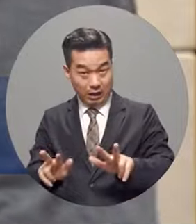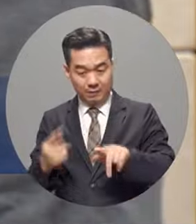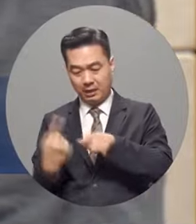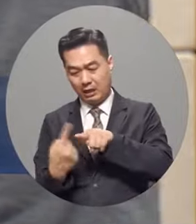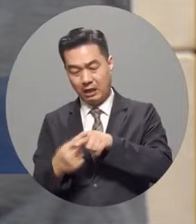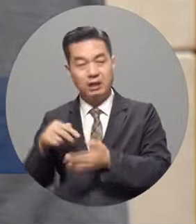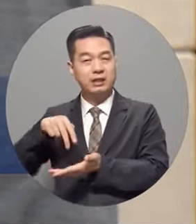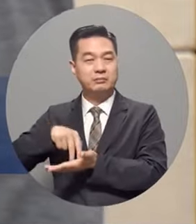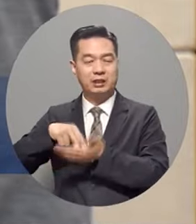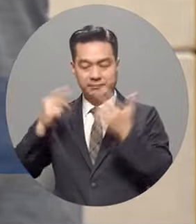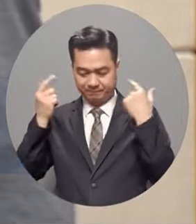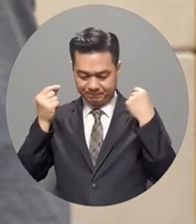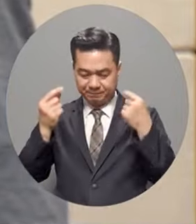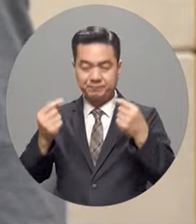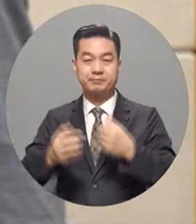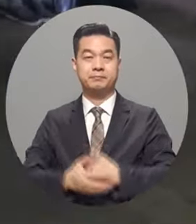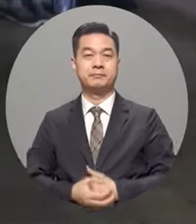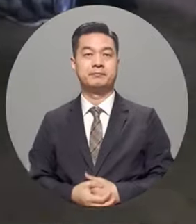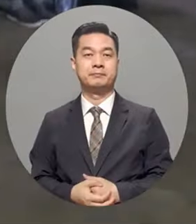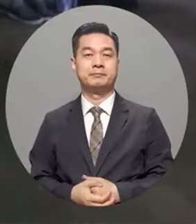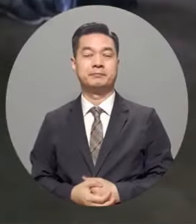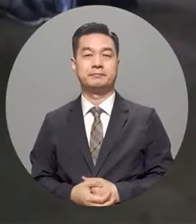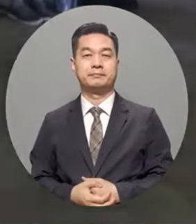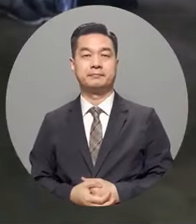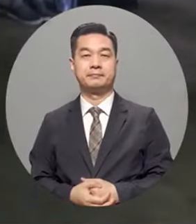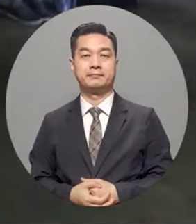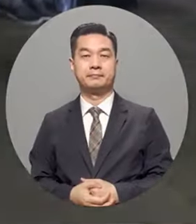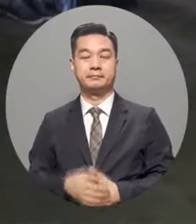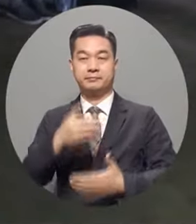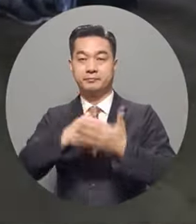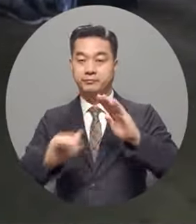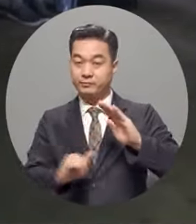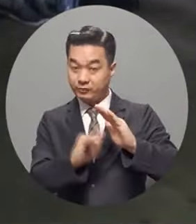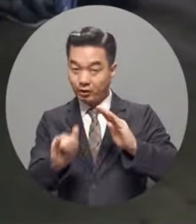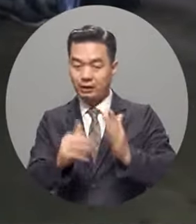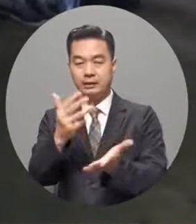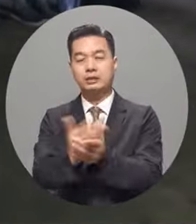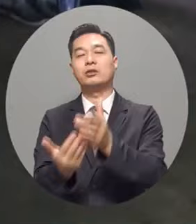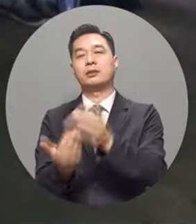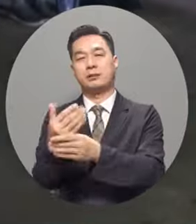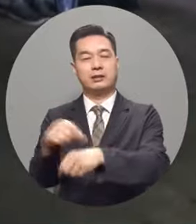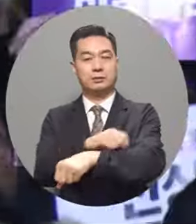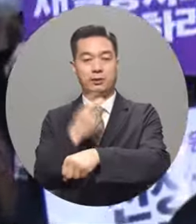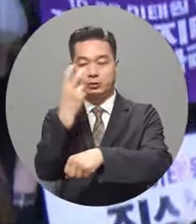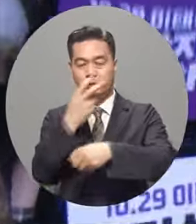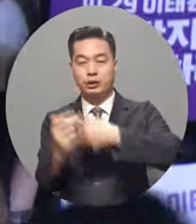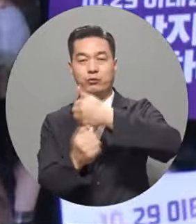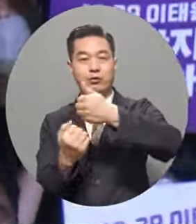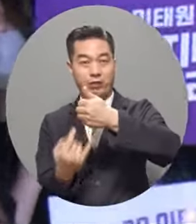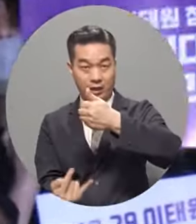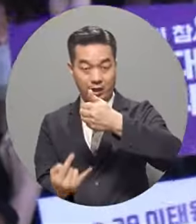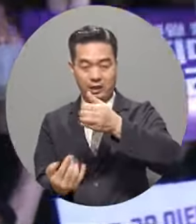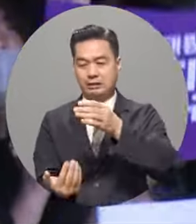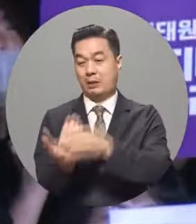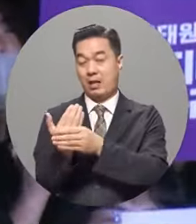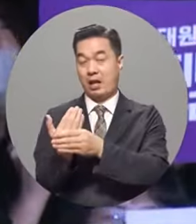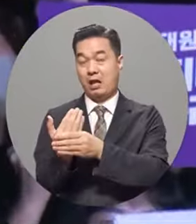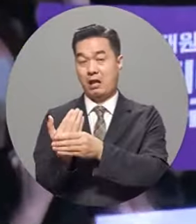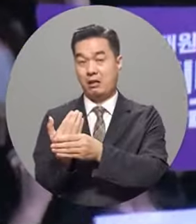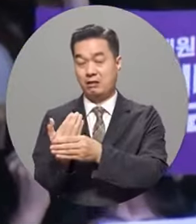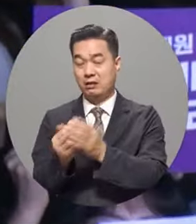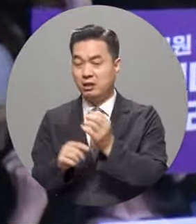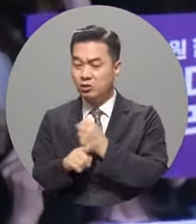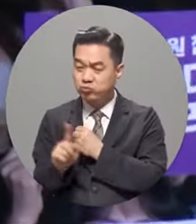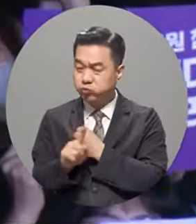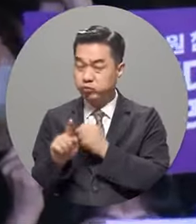입장에는 변함이 없습니다 유족들은 이태원 참사 특별조사위원회가 참사의 근본원인을는